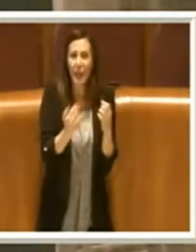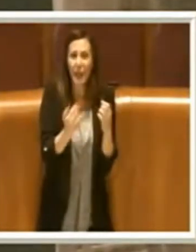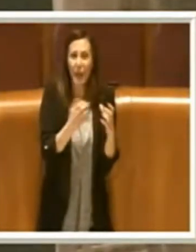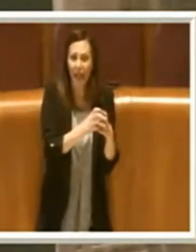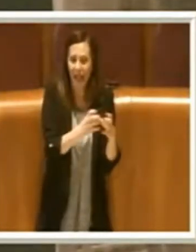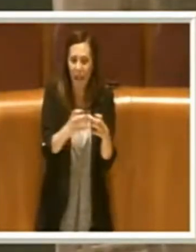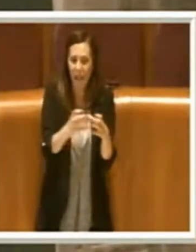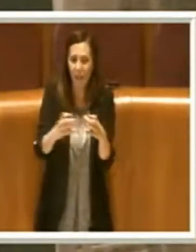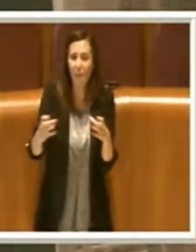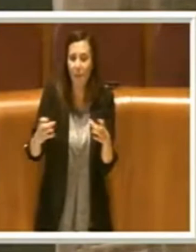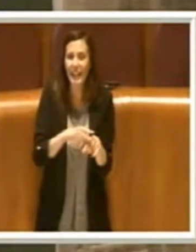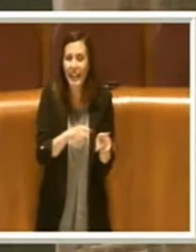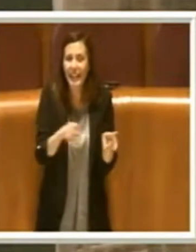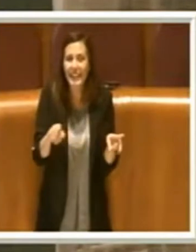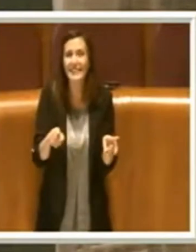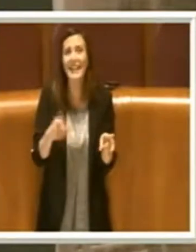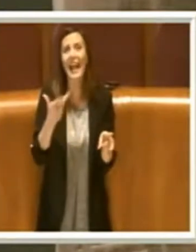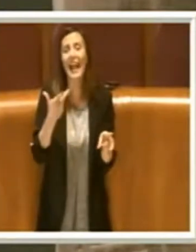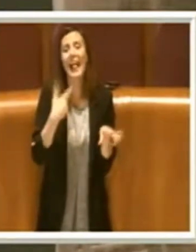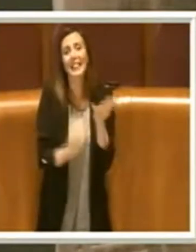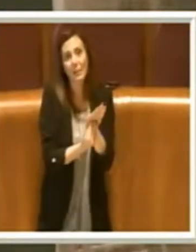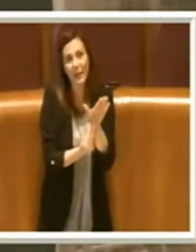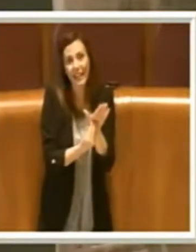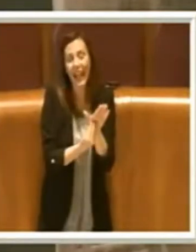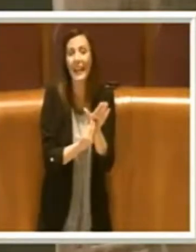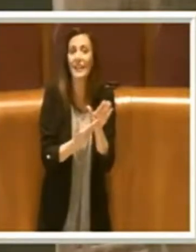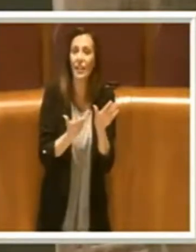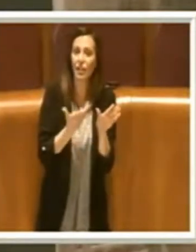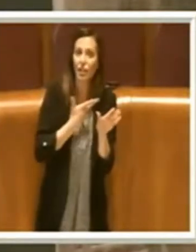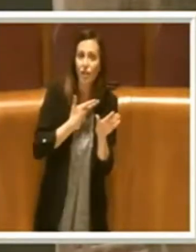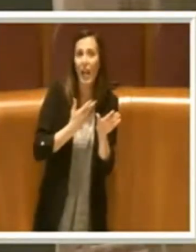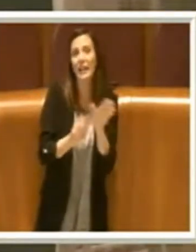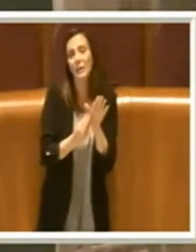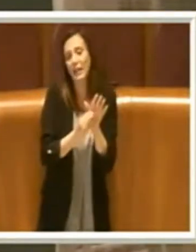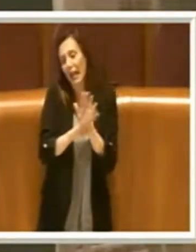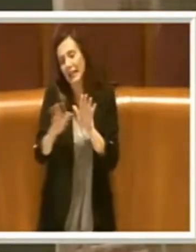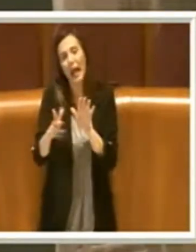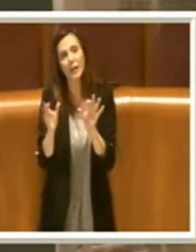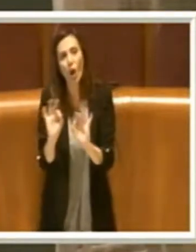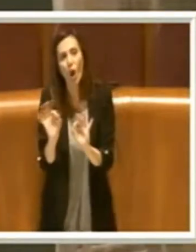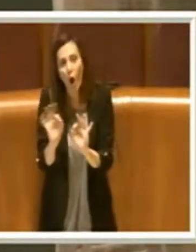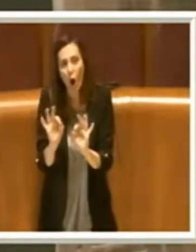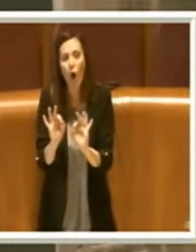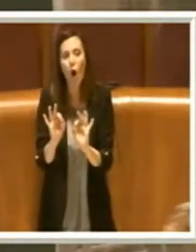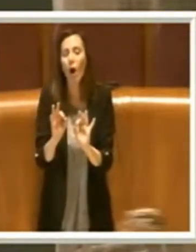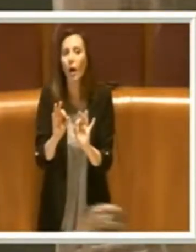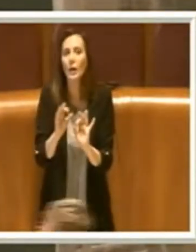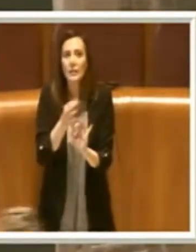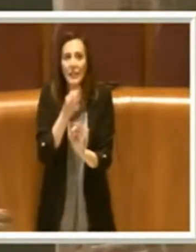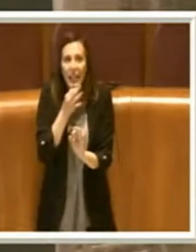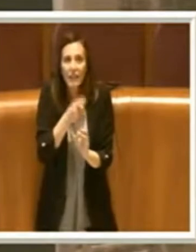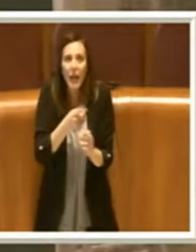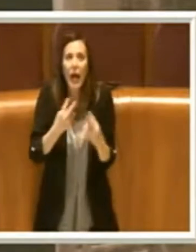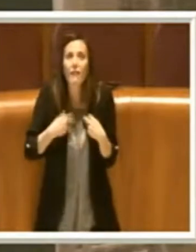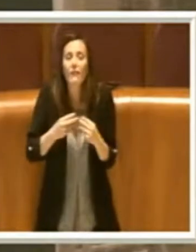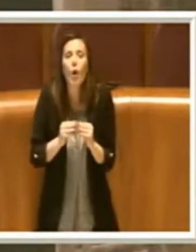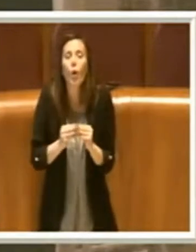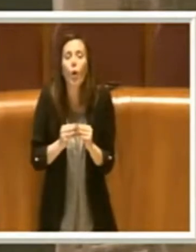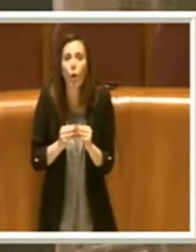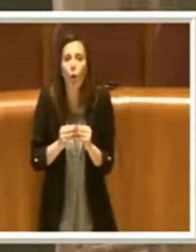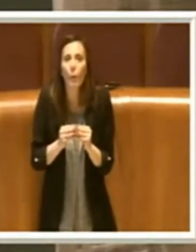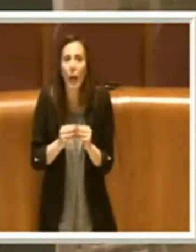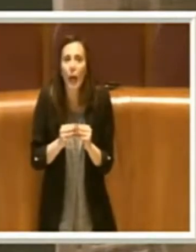piccole imprese sia con dipendenti che senza dipendenti non abbiano più di che vivere non abbiano più